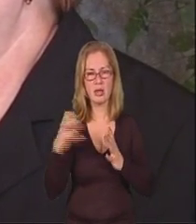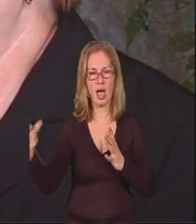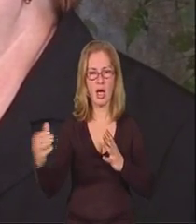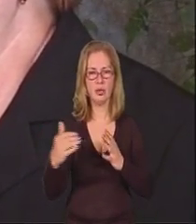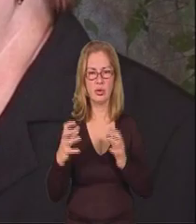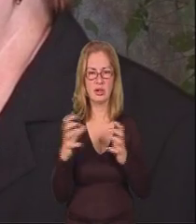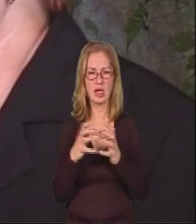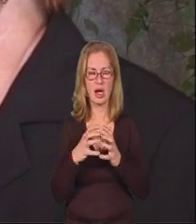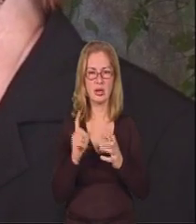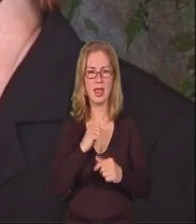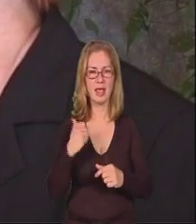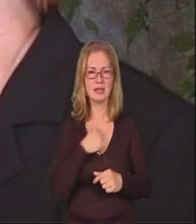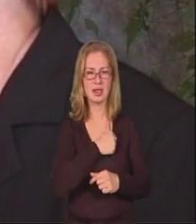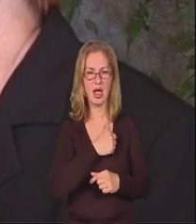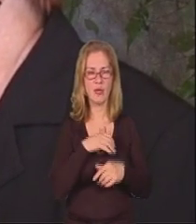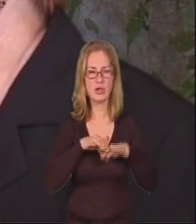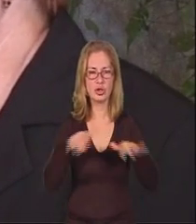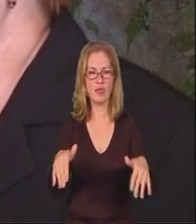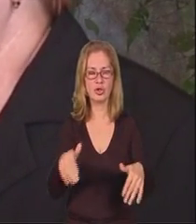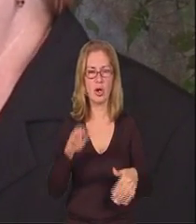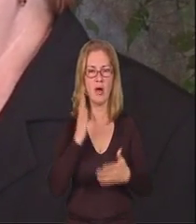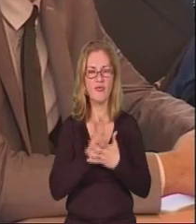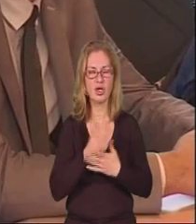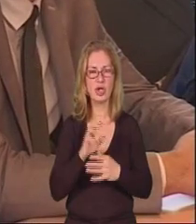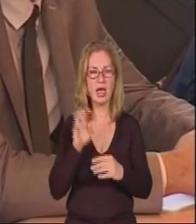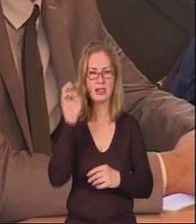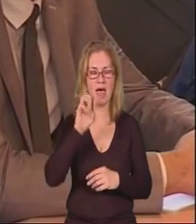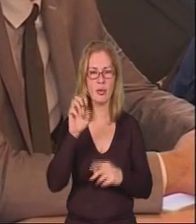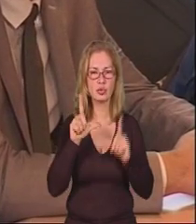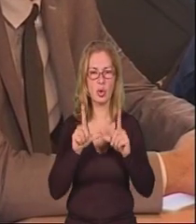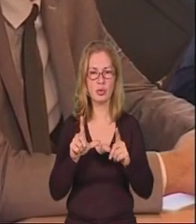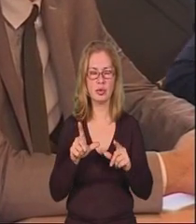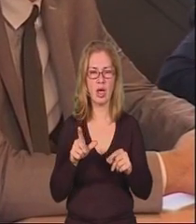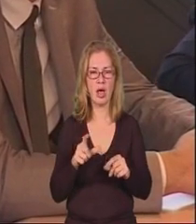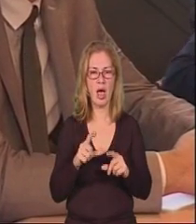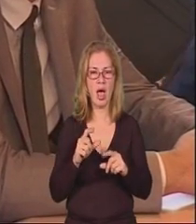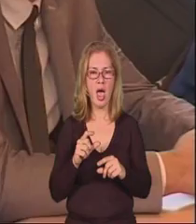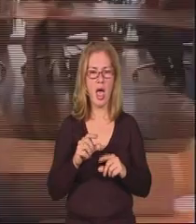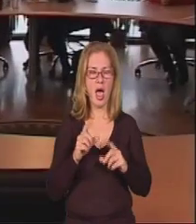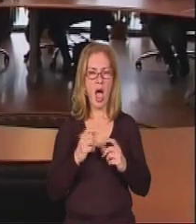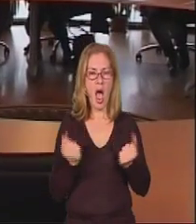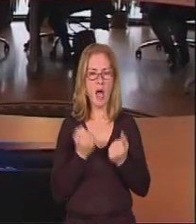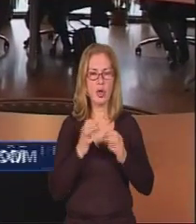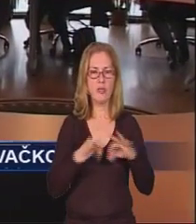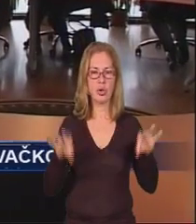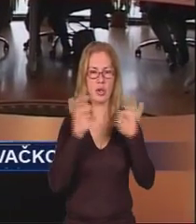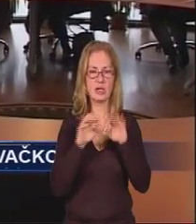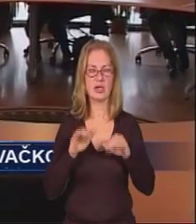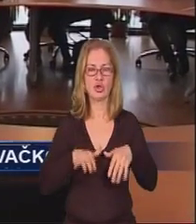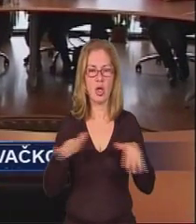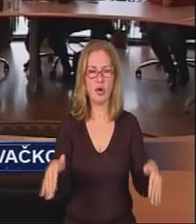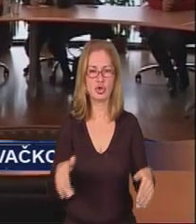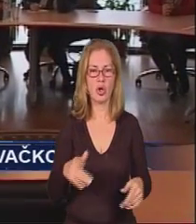ne samo sa Slovačkom, nego i sa Evropskom unijom. Kako saznajemo u institutu, aktuelni projekti sa Slovačkom su